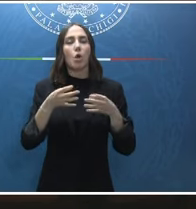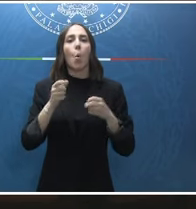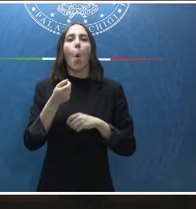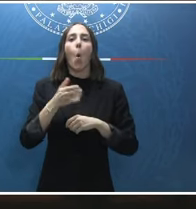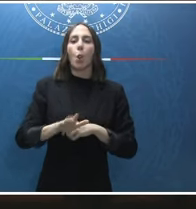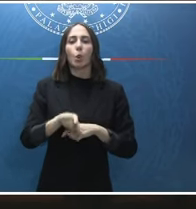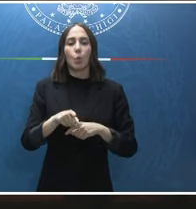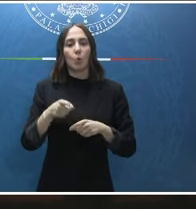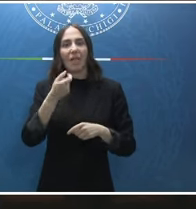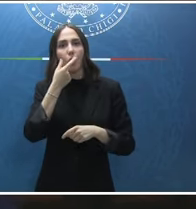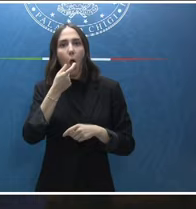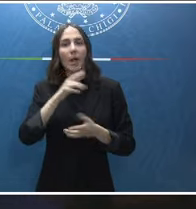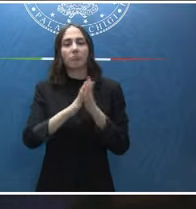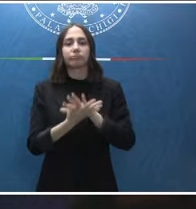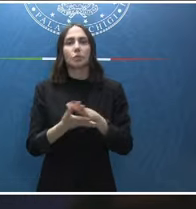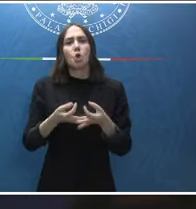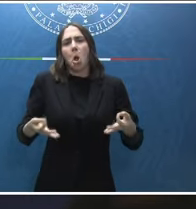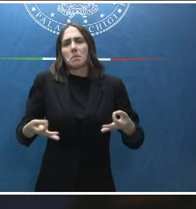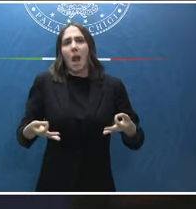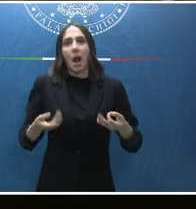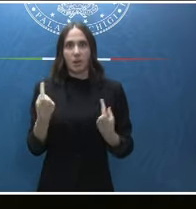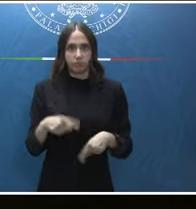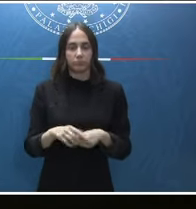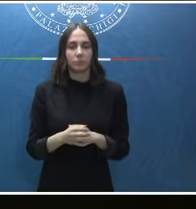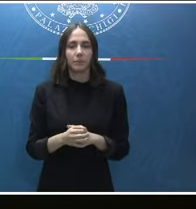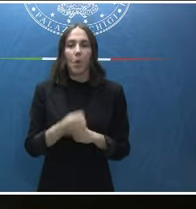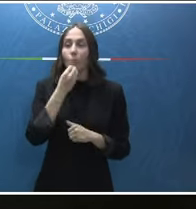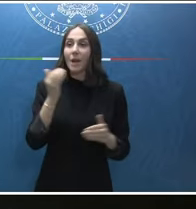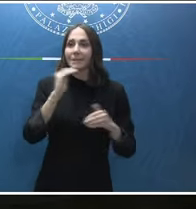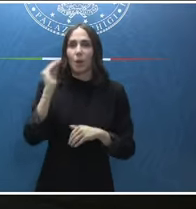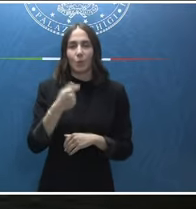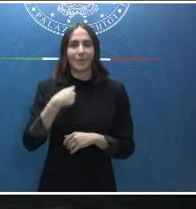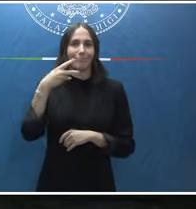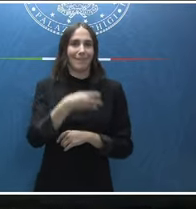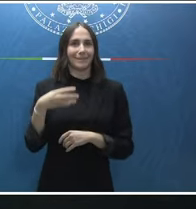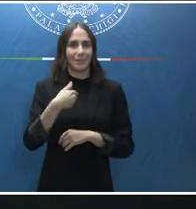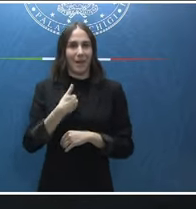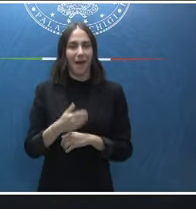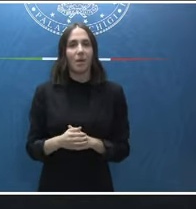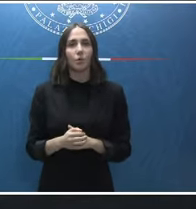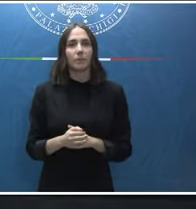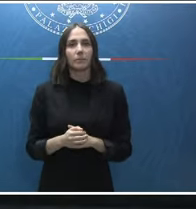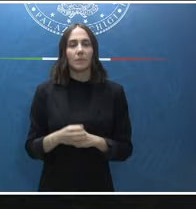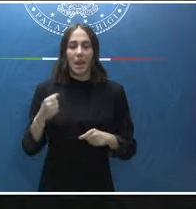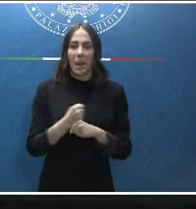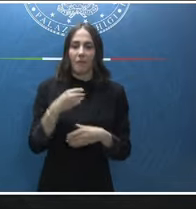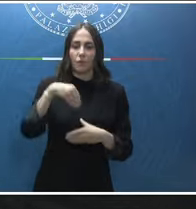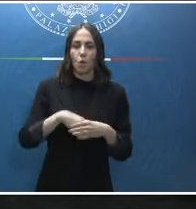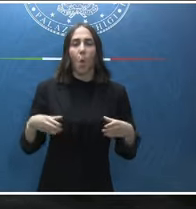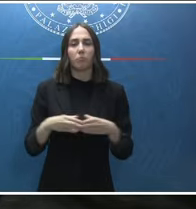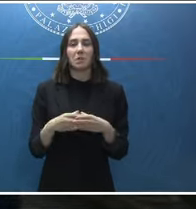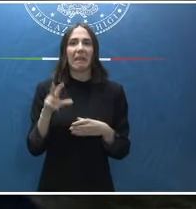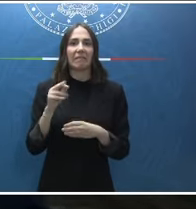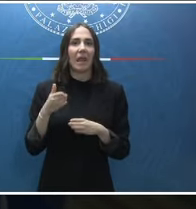culturale della droga. Prego Massimiliano. Buonasera a tutti, sono Massimiliano. Lavoro in comunità da quasi 30 anni,